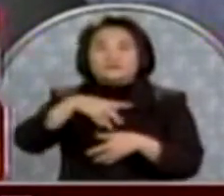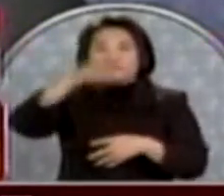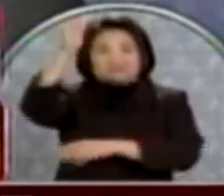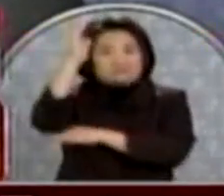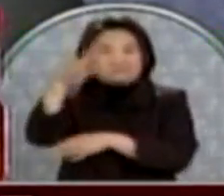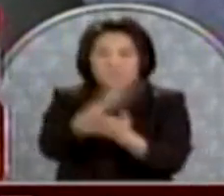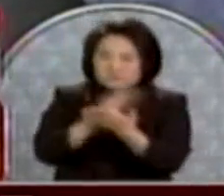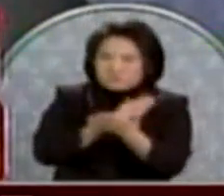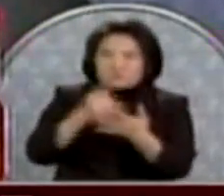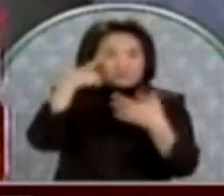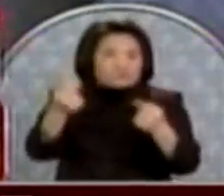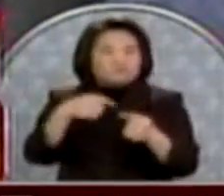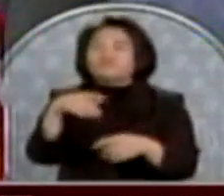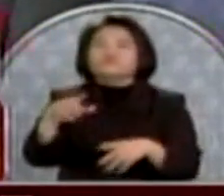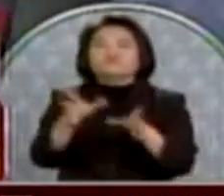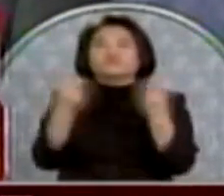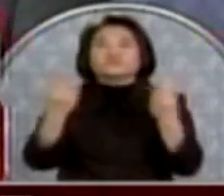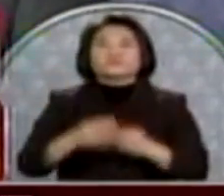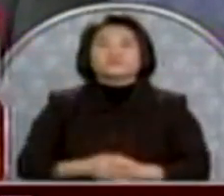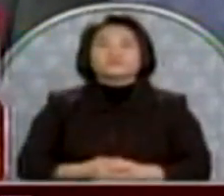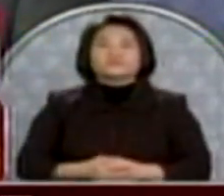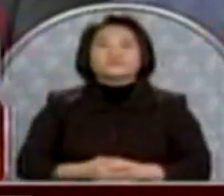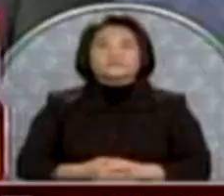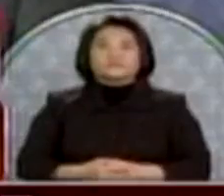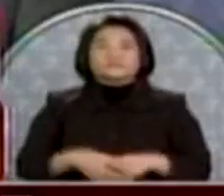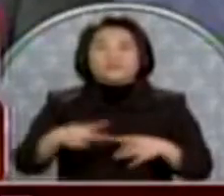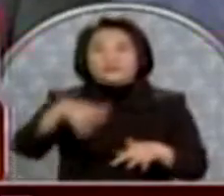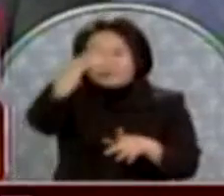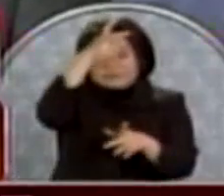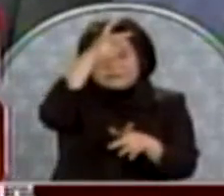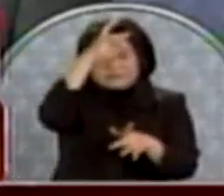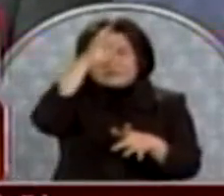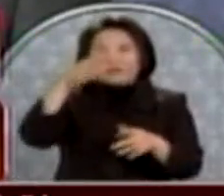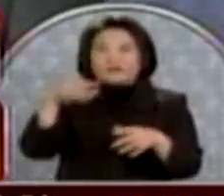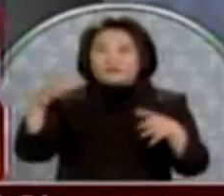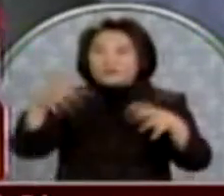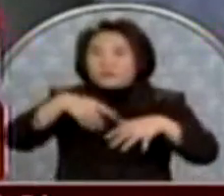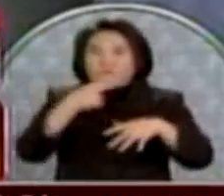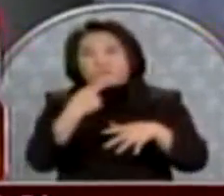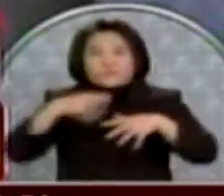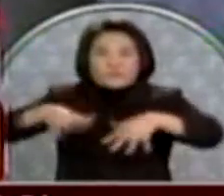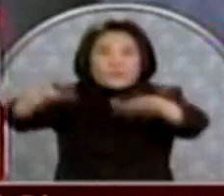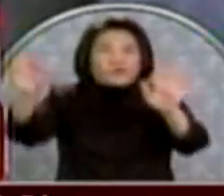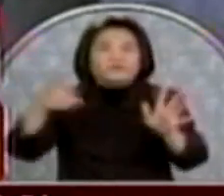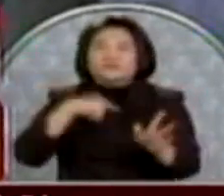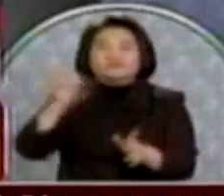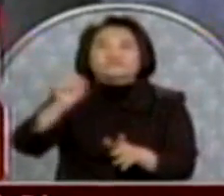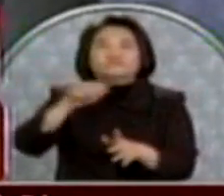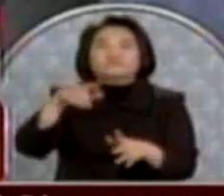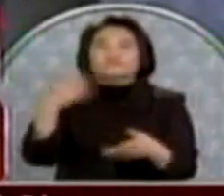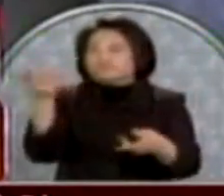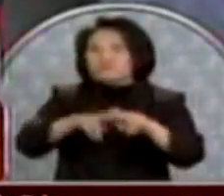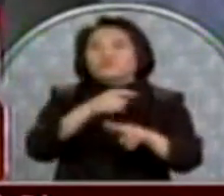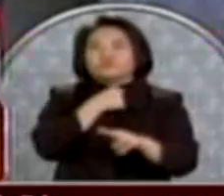经过主管机关的审核同意，也要限制警察的解散权。那么这一些是一